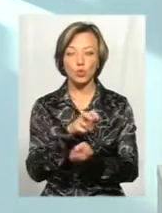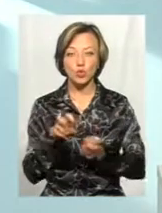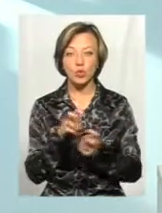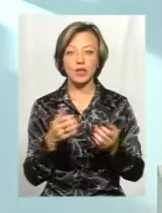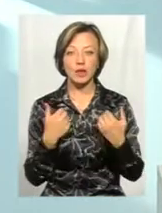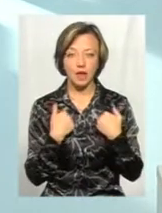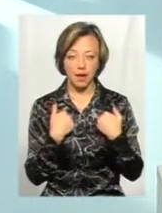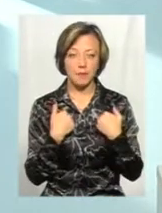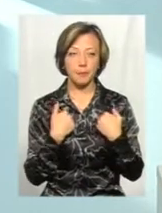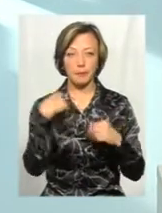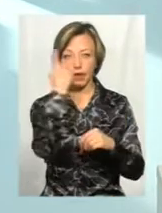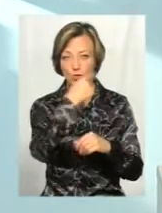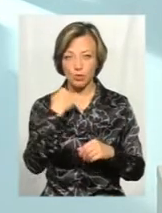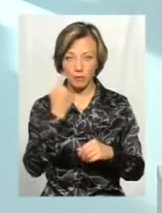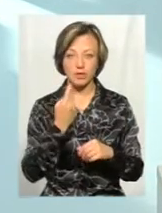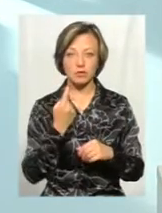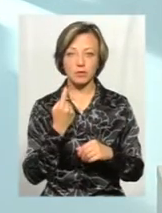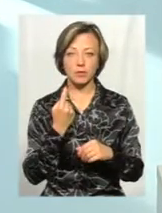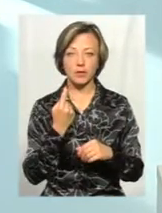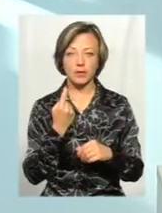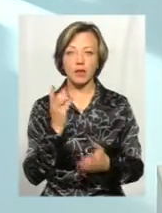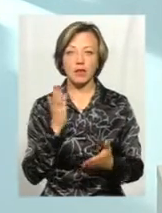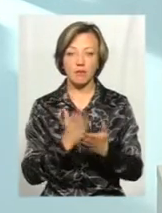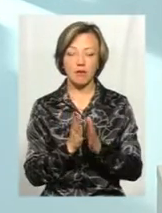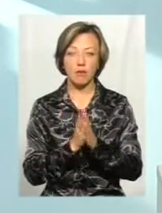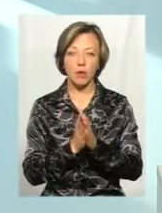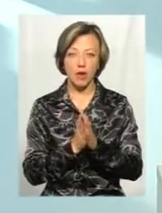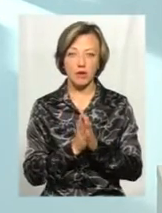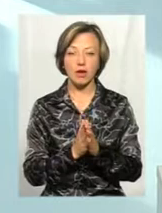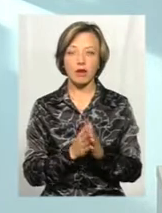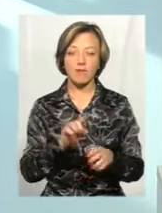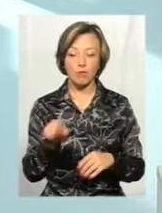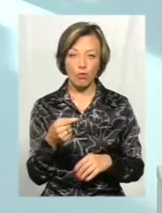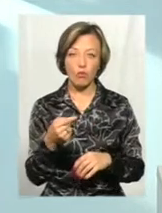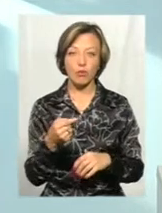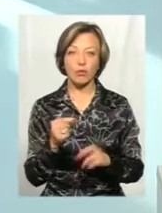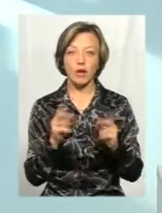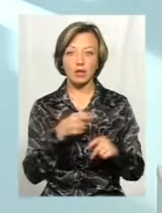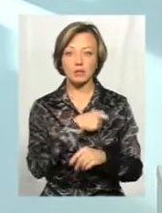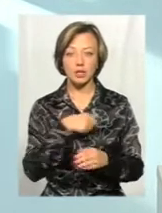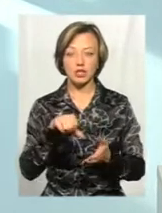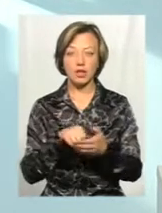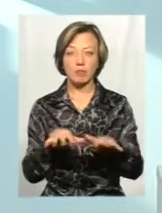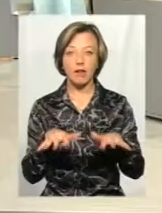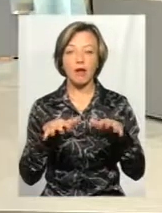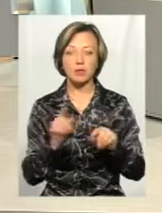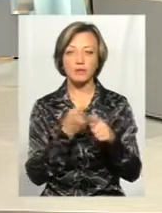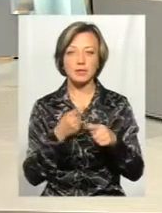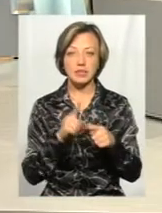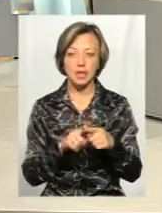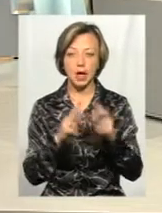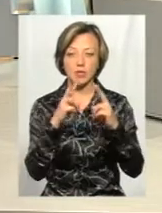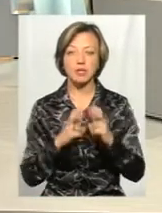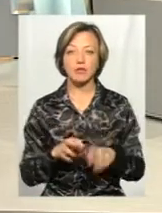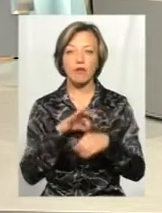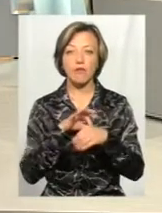я особисто мав до них прохання, мав вимогу як депутат, як член парламенту, щоб це